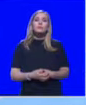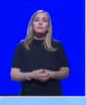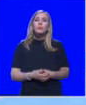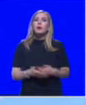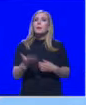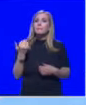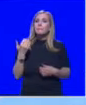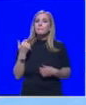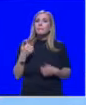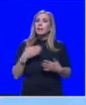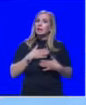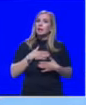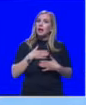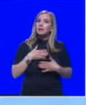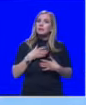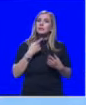при нас